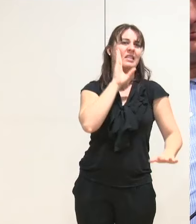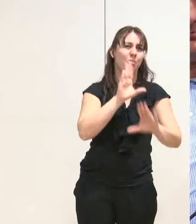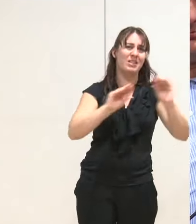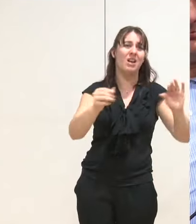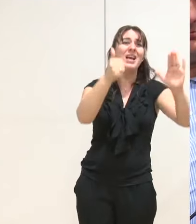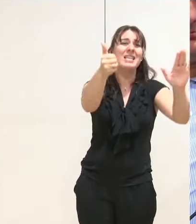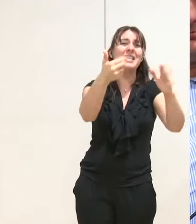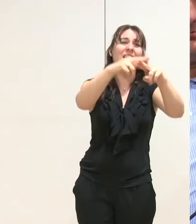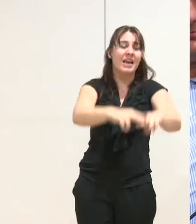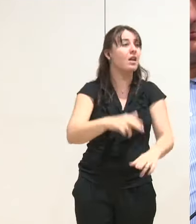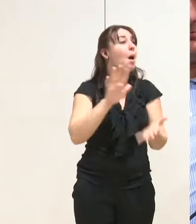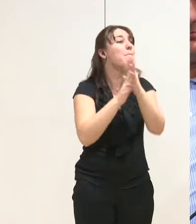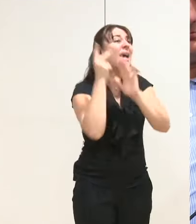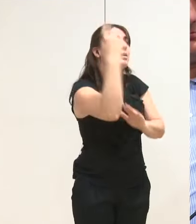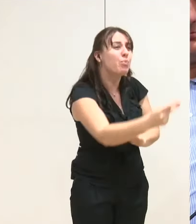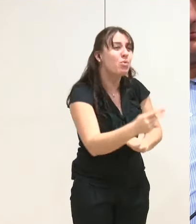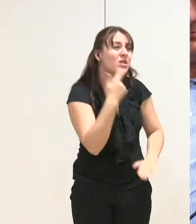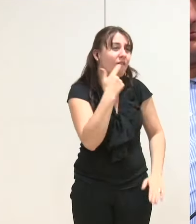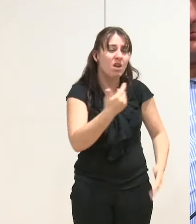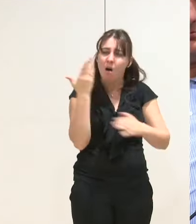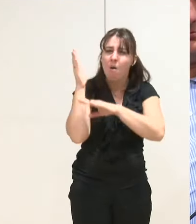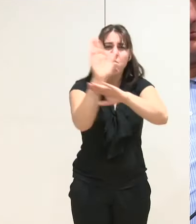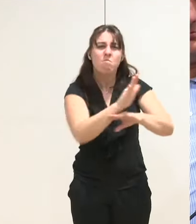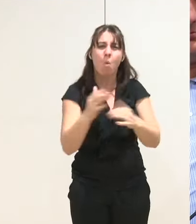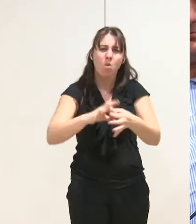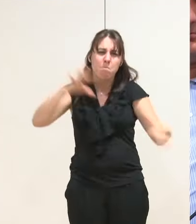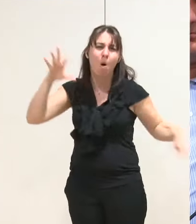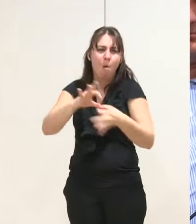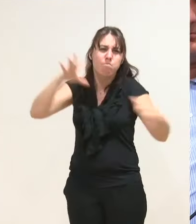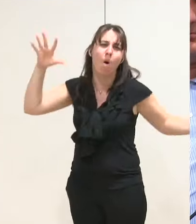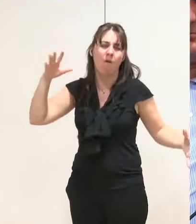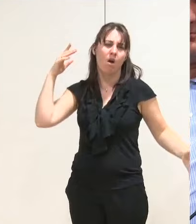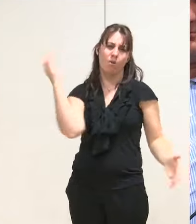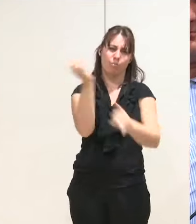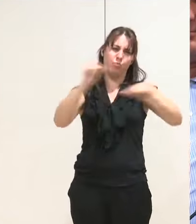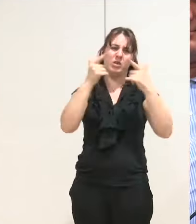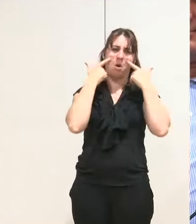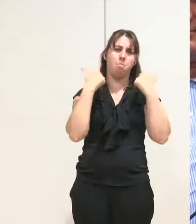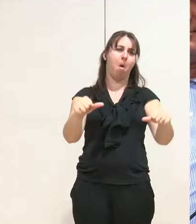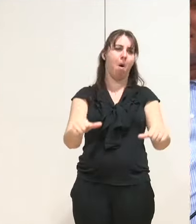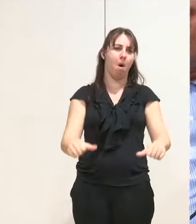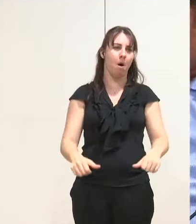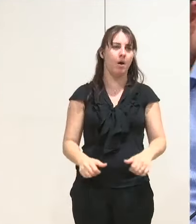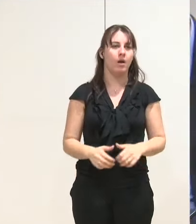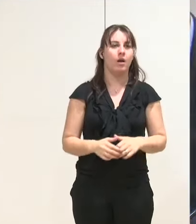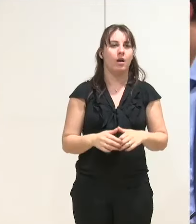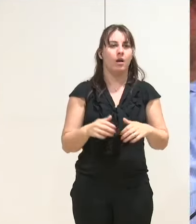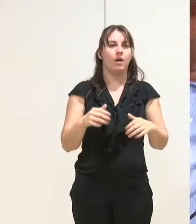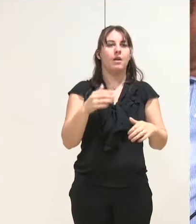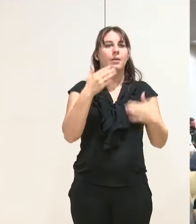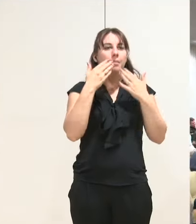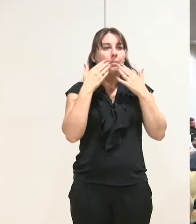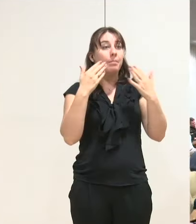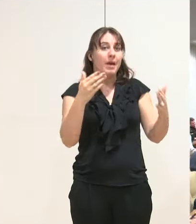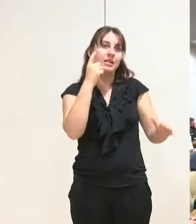détermination et vos pratiques et on voit le fossé considérable qu'il y a entre les deux monsieur chamussi je